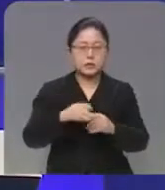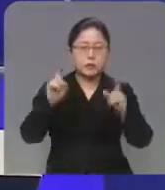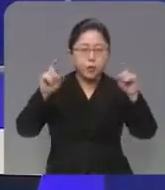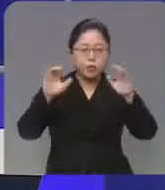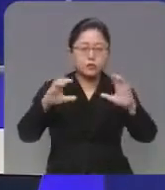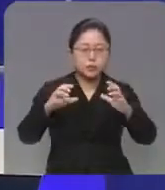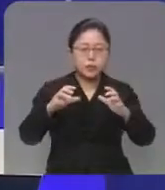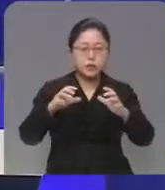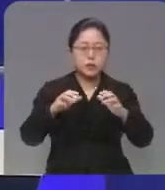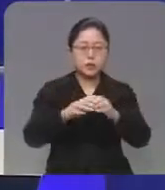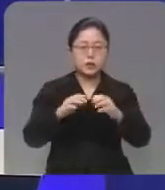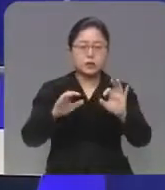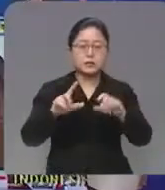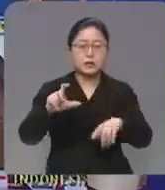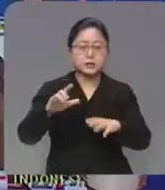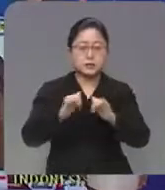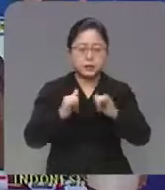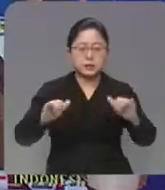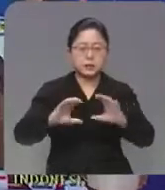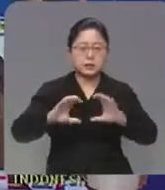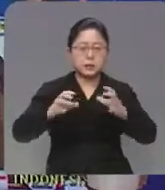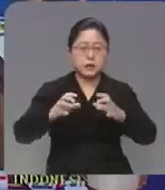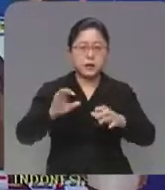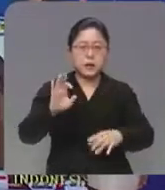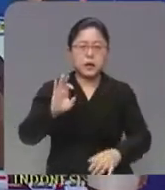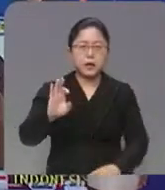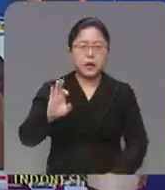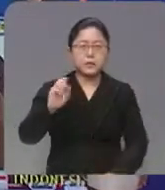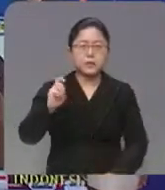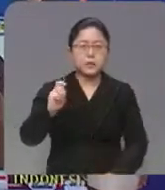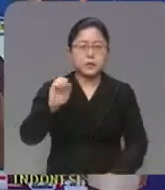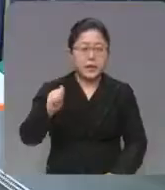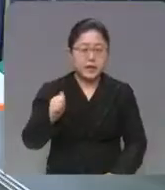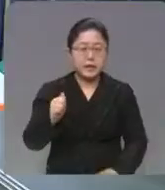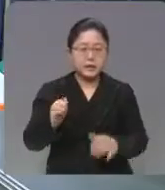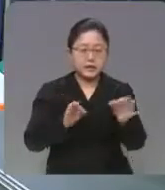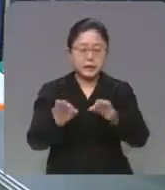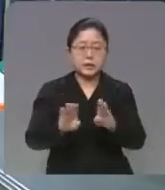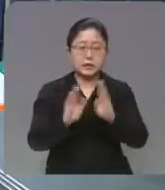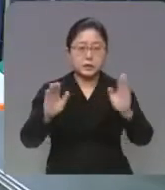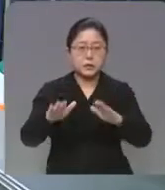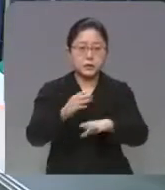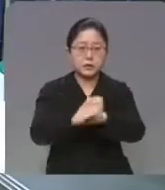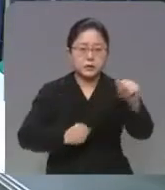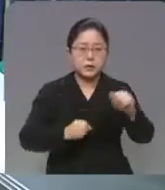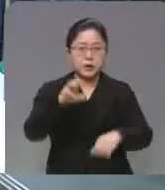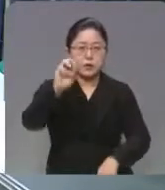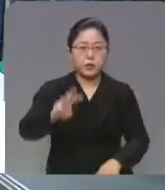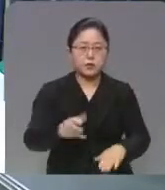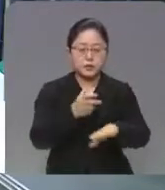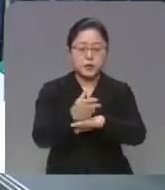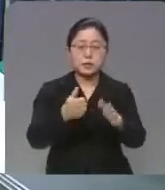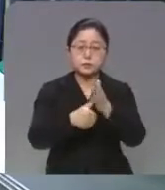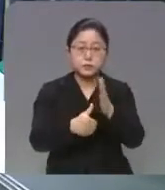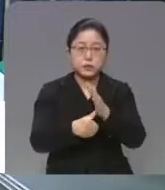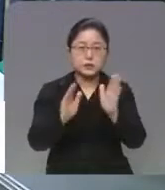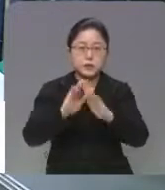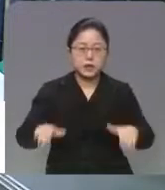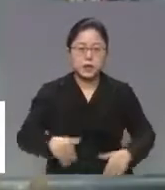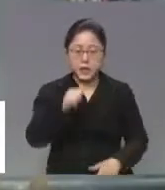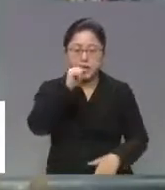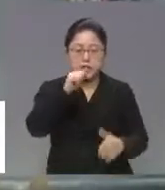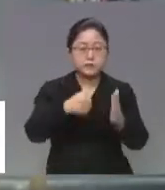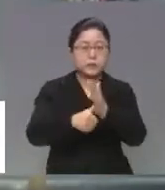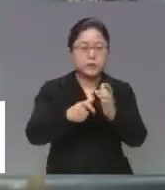15개 나라입니다. 세계 최대 규모의 FTA 시장이 열린 겁니다. 이번 협정에서 광주의 자동차 부품과 전남의 철강